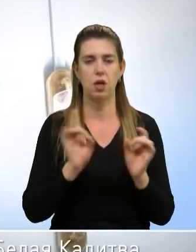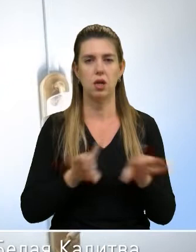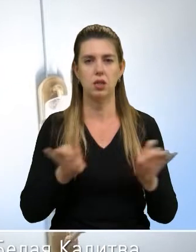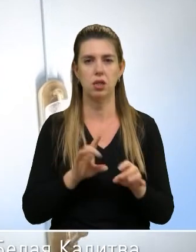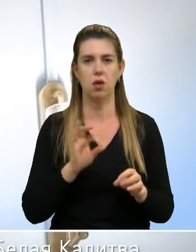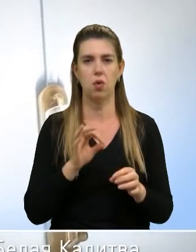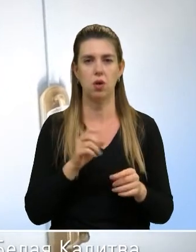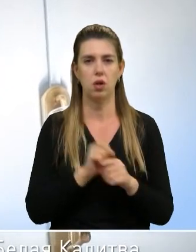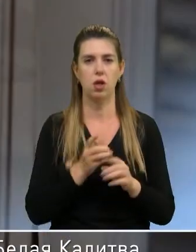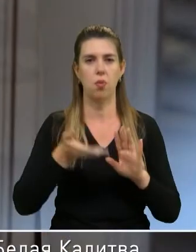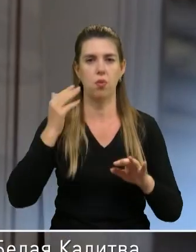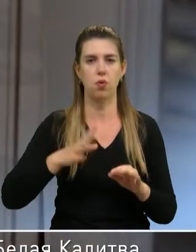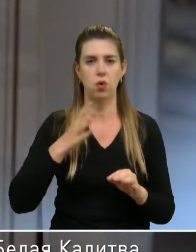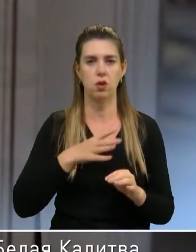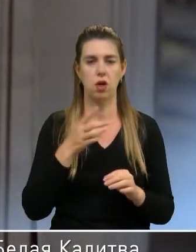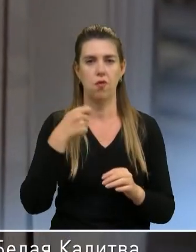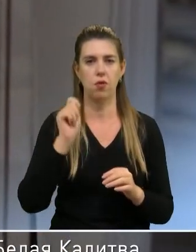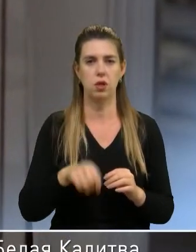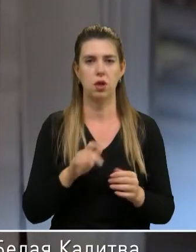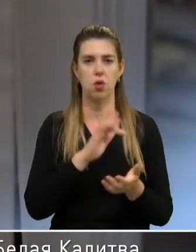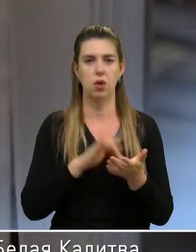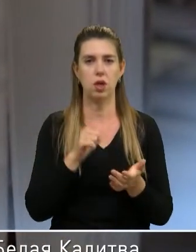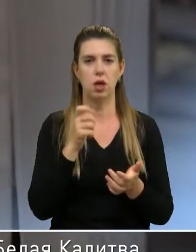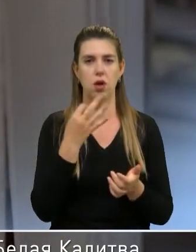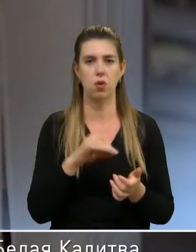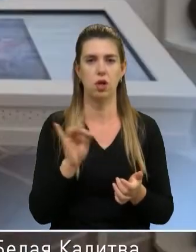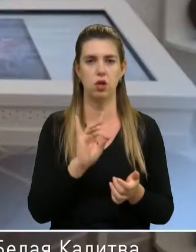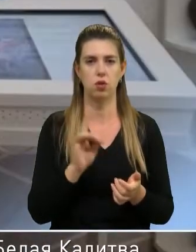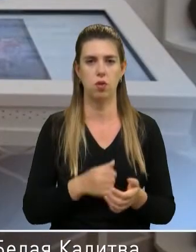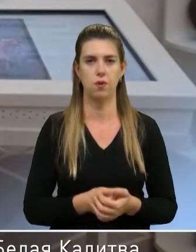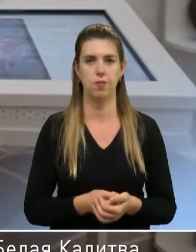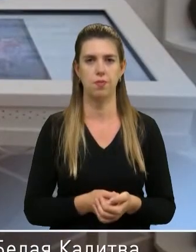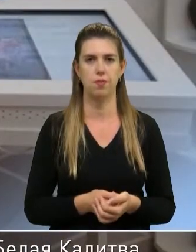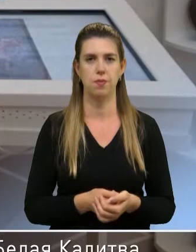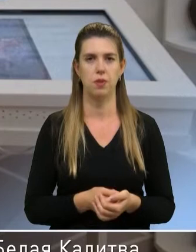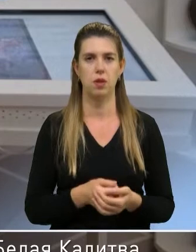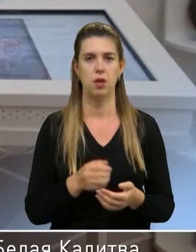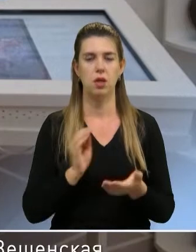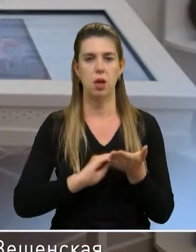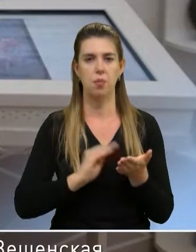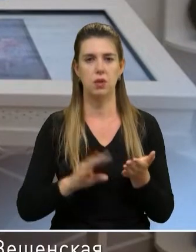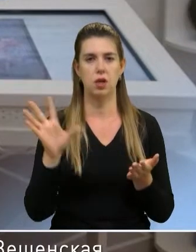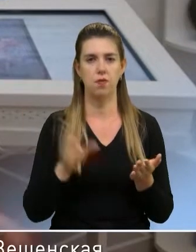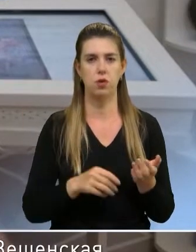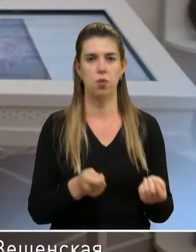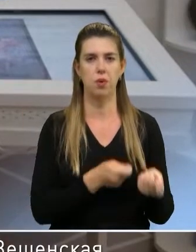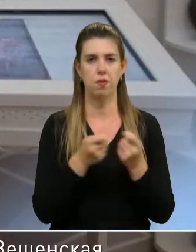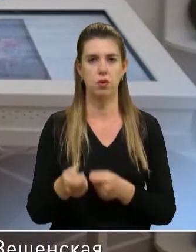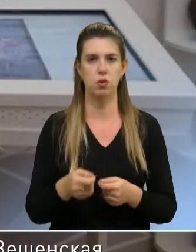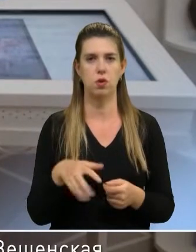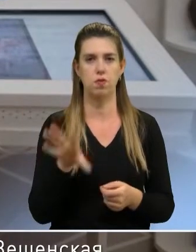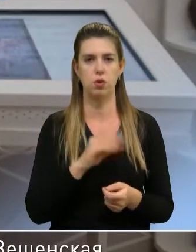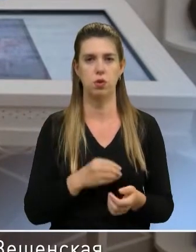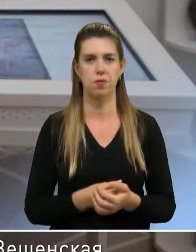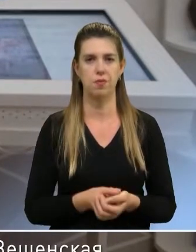о ратном прошлом города-воина, города-героя Ростова-на-Дону. Та инициатива, которая была проведена мной и Кудряковым, скажем